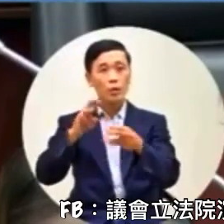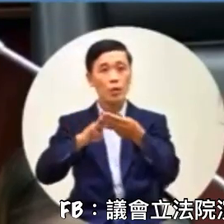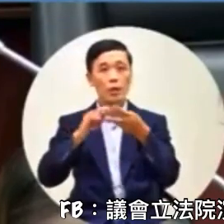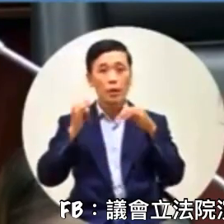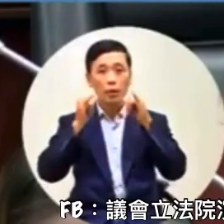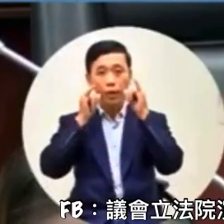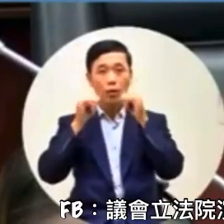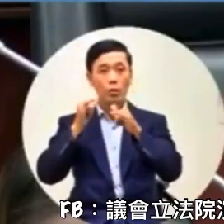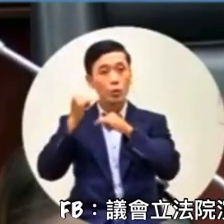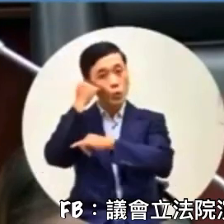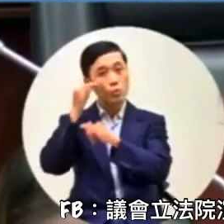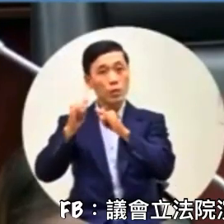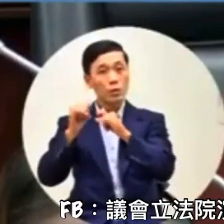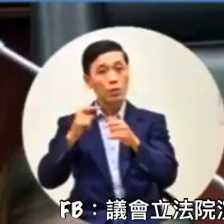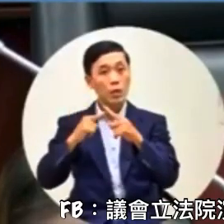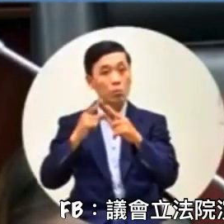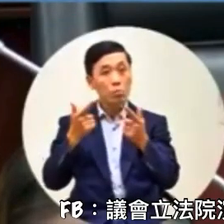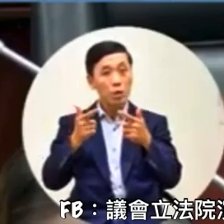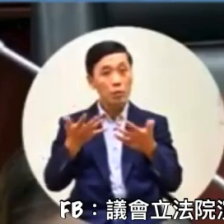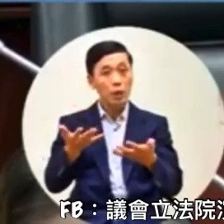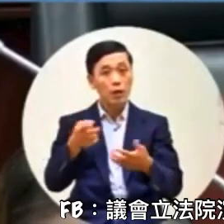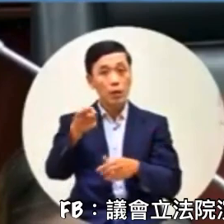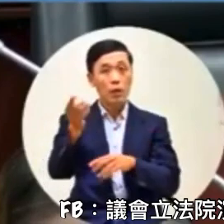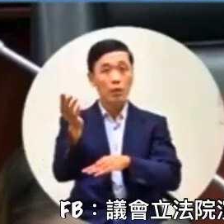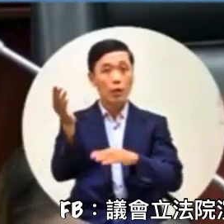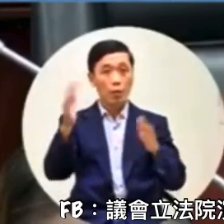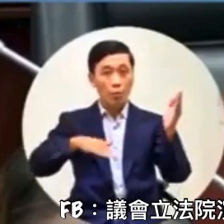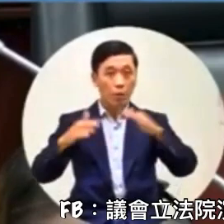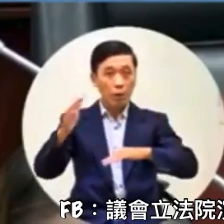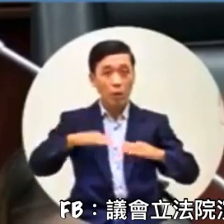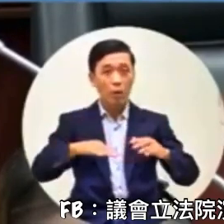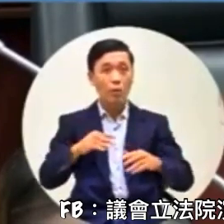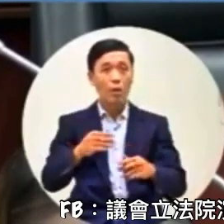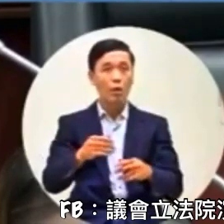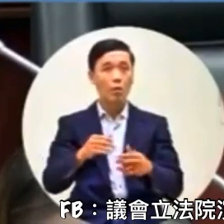你看办到安尼，真的是天崩地裂，